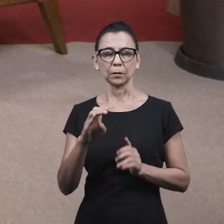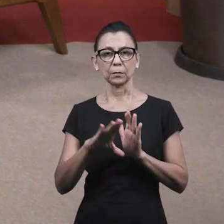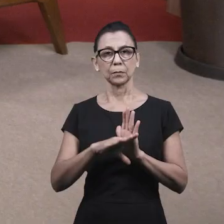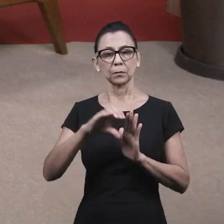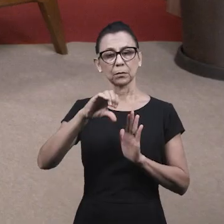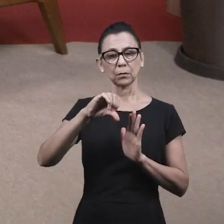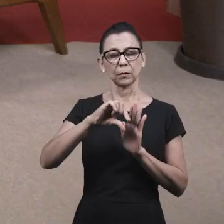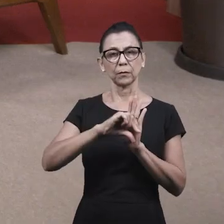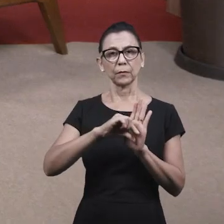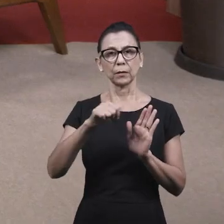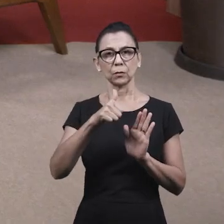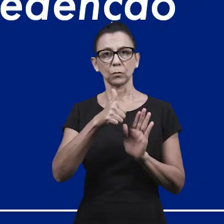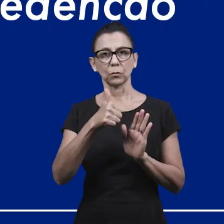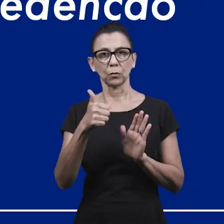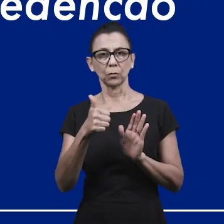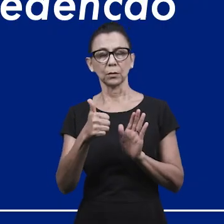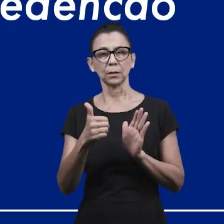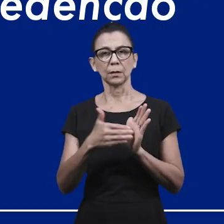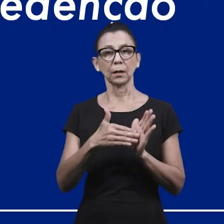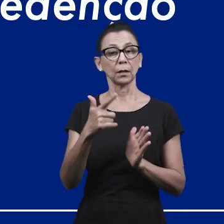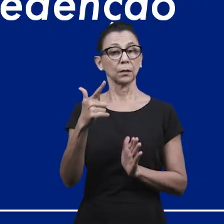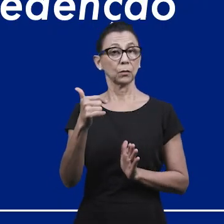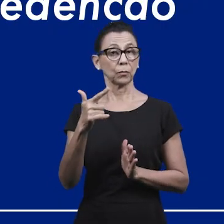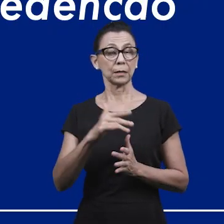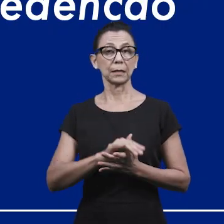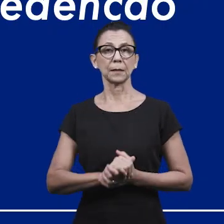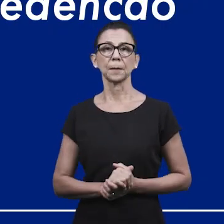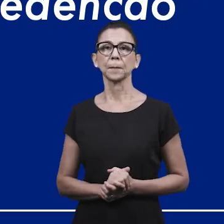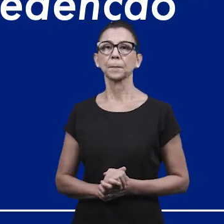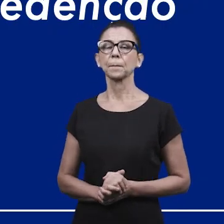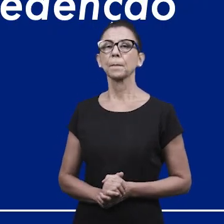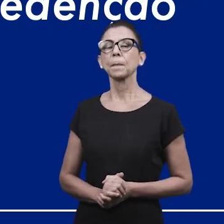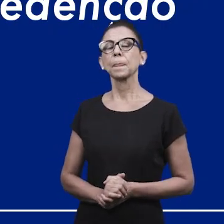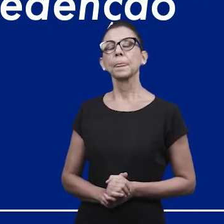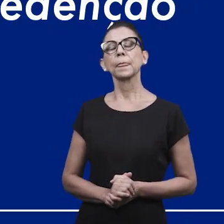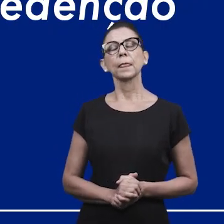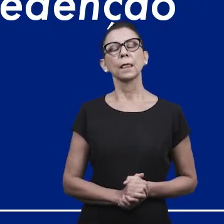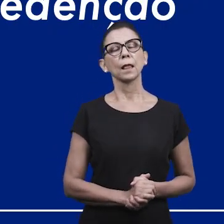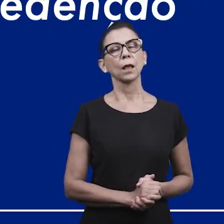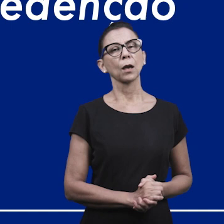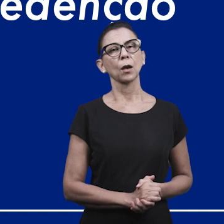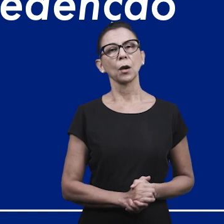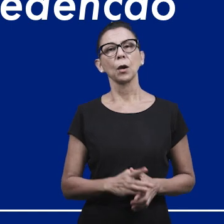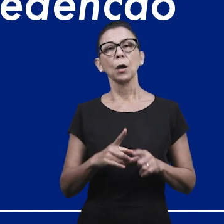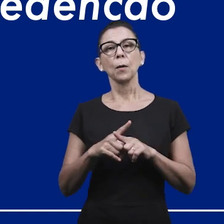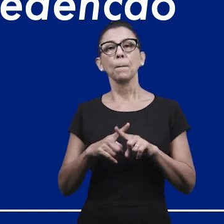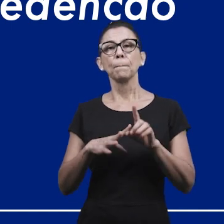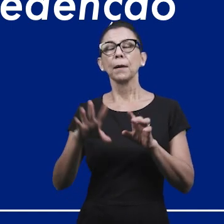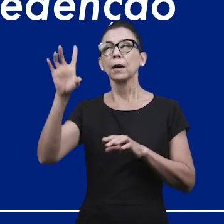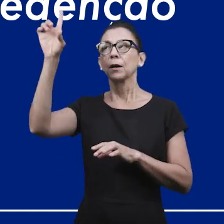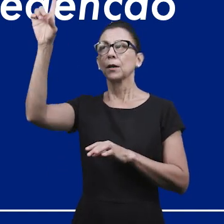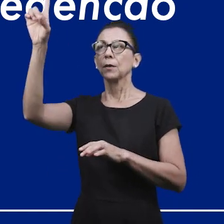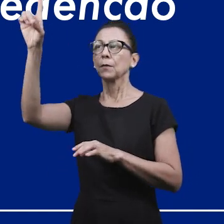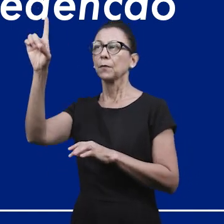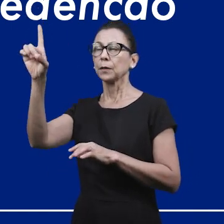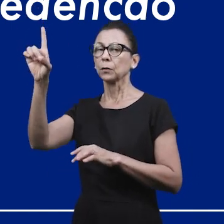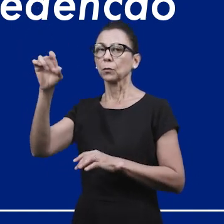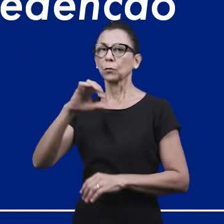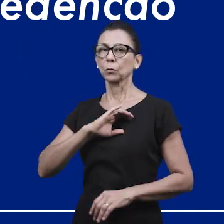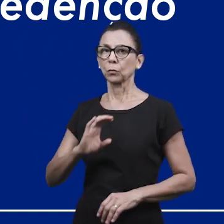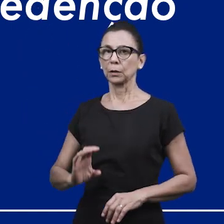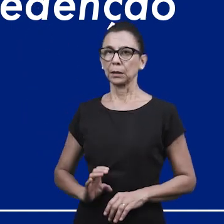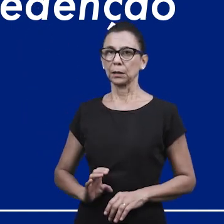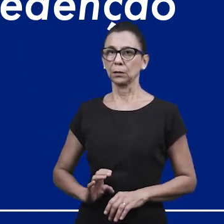la lettre aux Hébreux, chapitre 9, versets 11 et 12. Donc vous voyez ici à l'écran qui dit: mais en venant